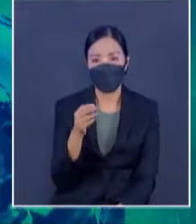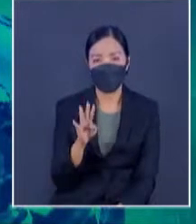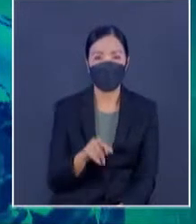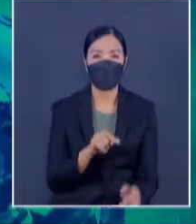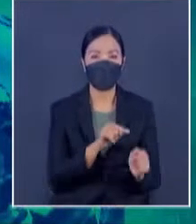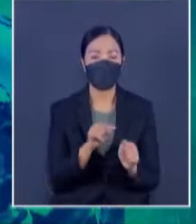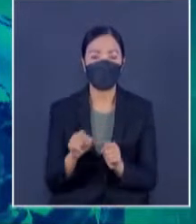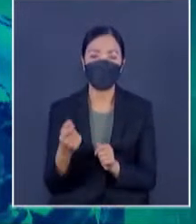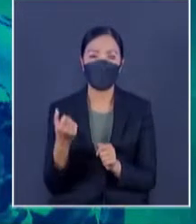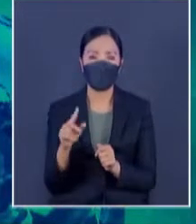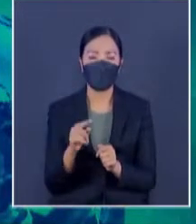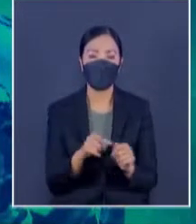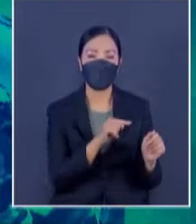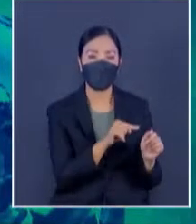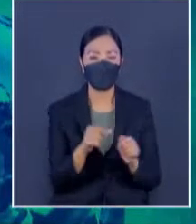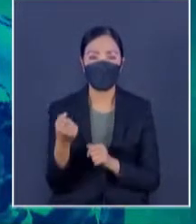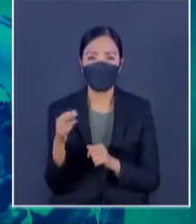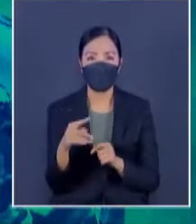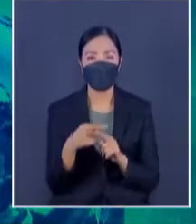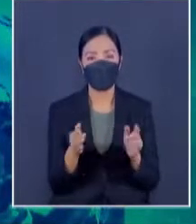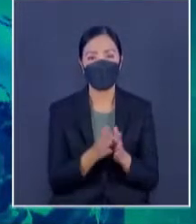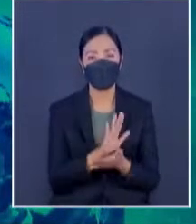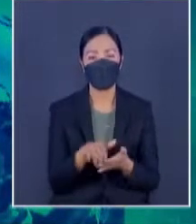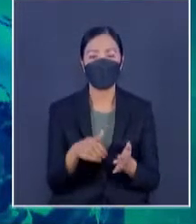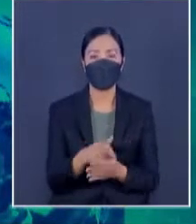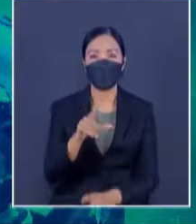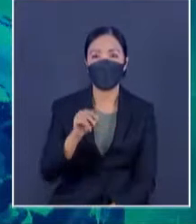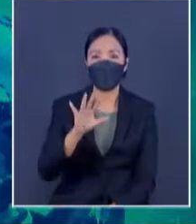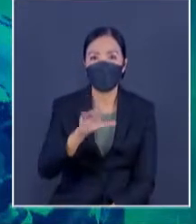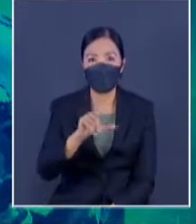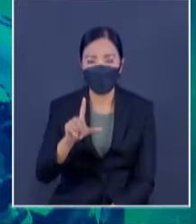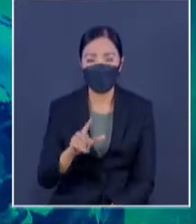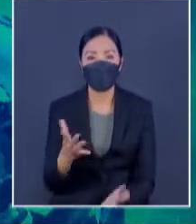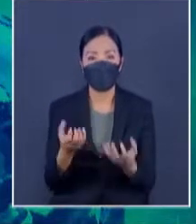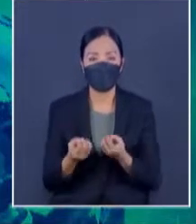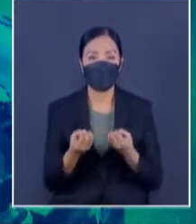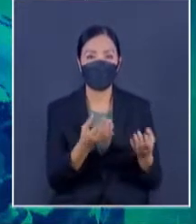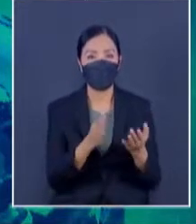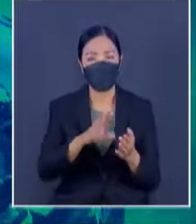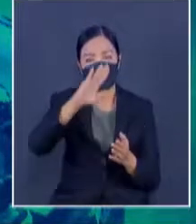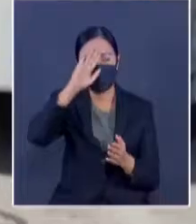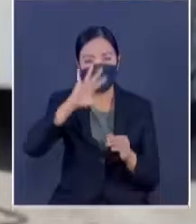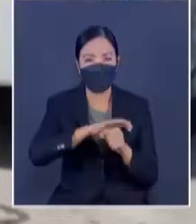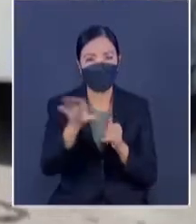อำเภอ14โรงพยาบาลมูลค่ากว่า35ล้านบาทเพื่อใช้รับส่งผู้ป่วยโควิด-19 ค่ะ